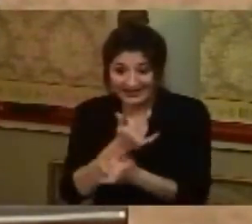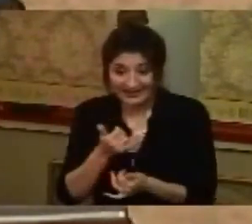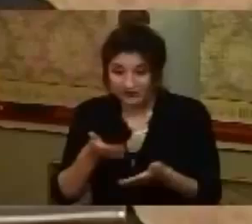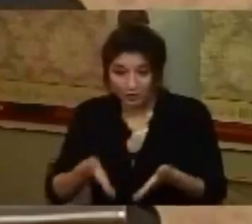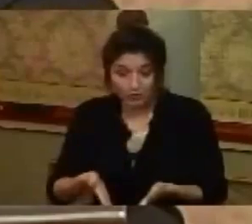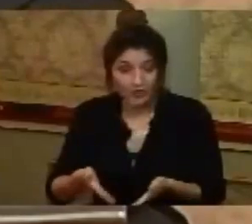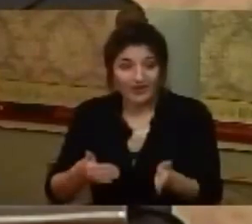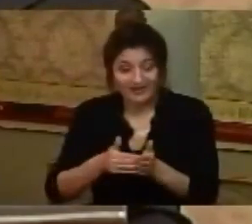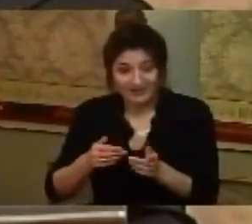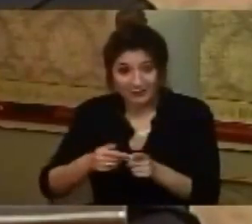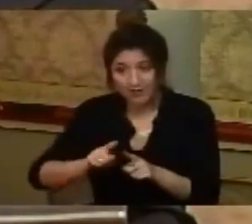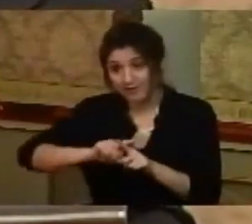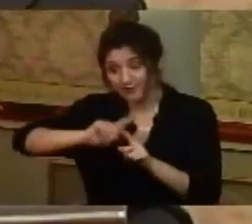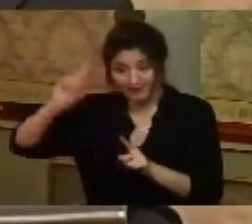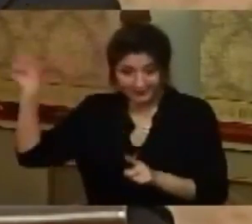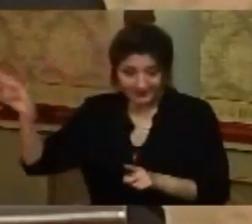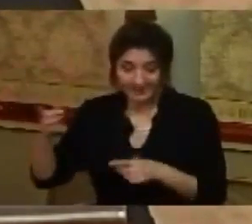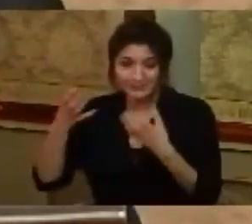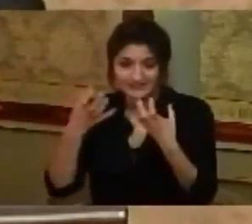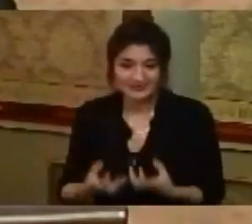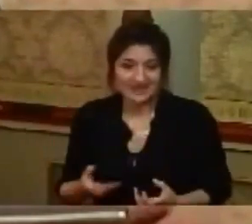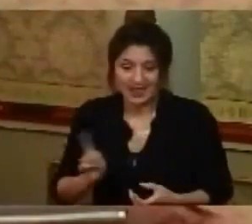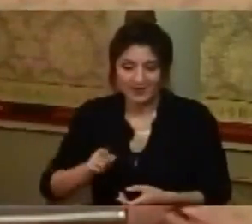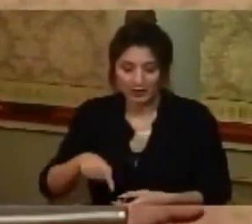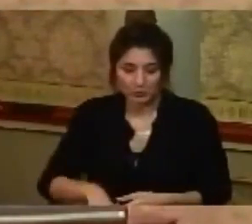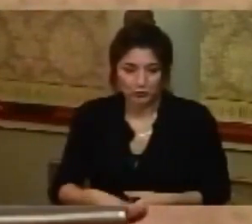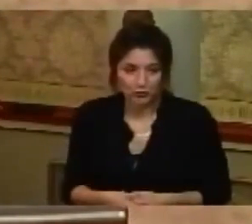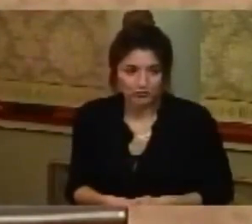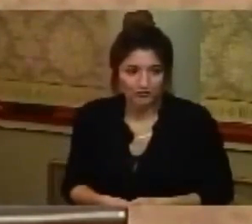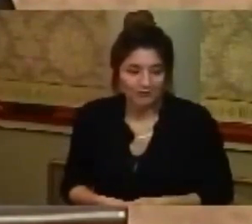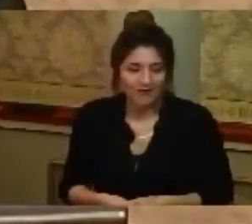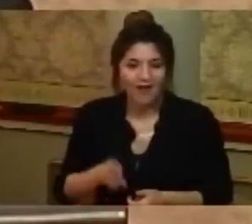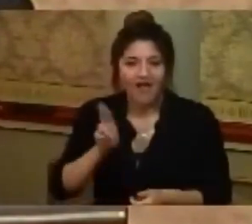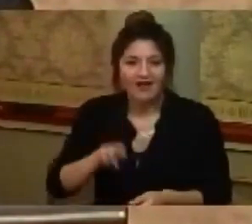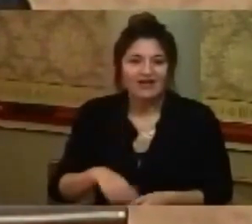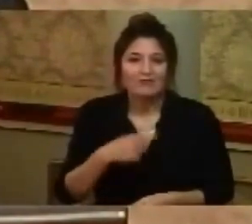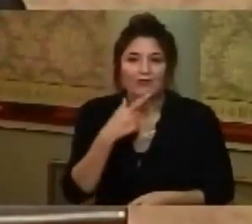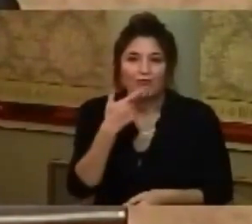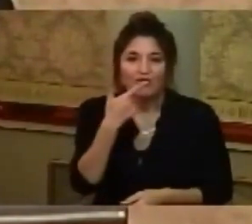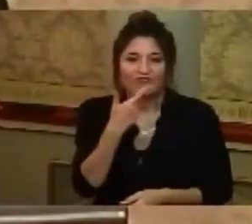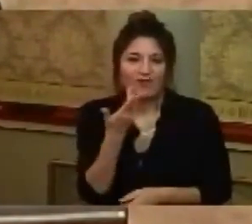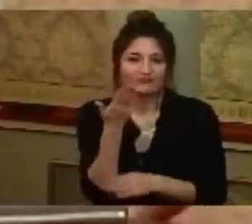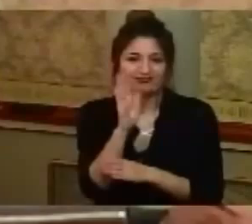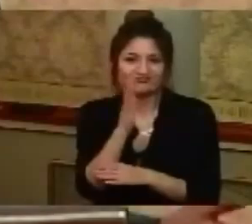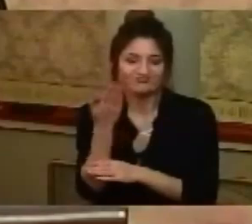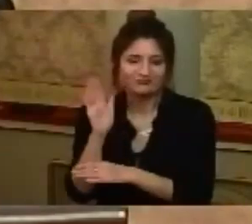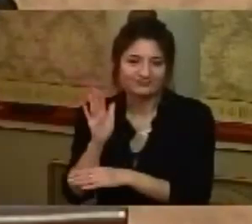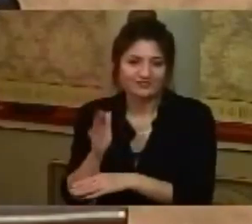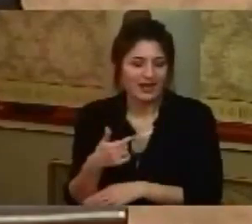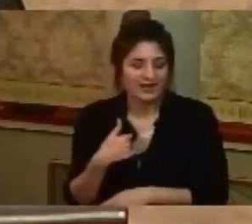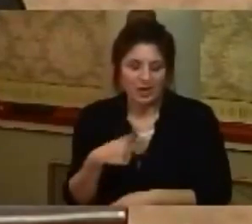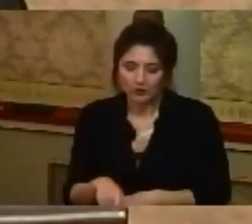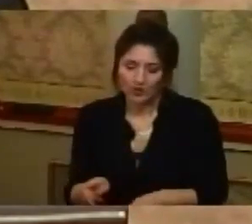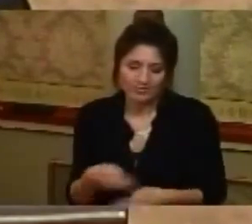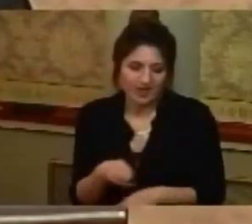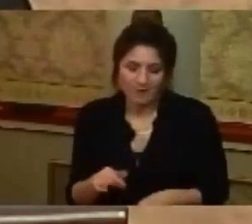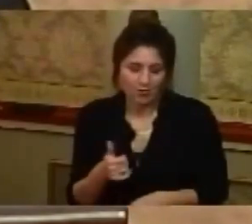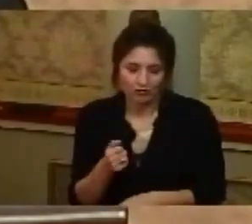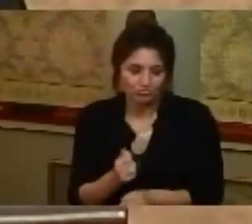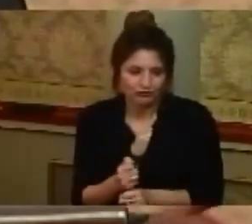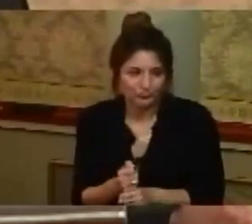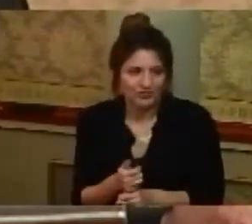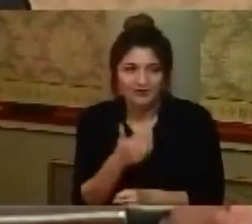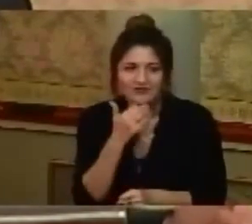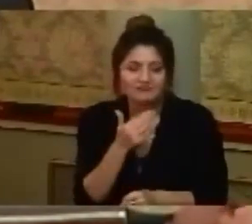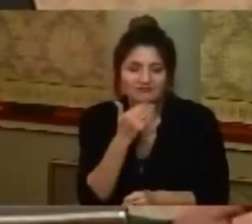stolicu, da treba sjediti preko. Ali ima oni koji sjede na dvije stolice. Tu je problem. Ja još ne mogu sjediti na dvije stolice.